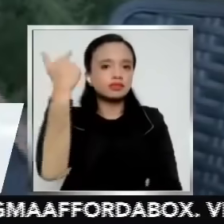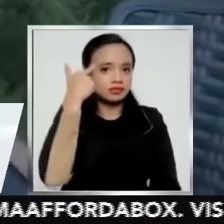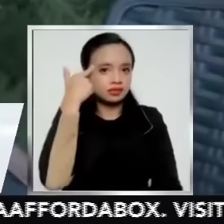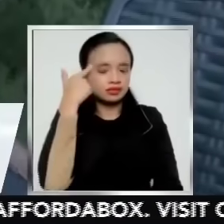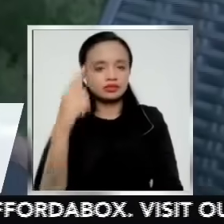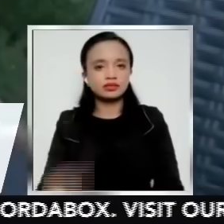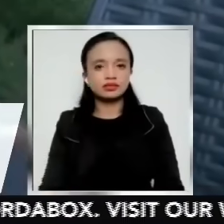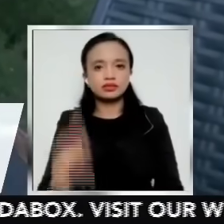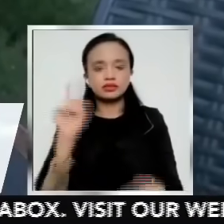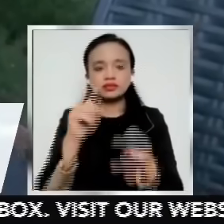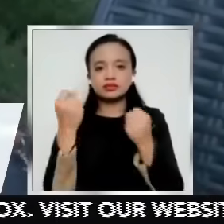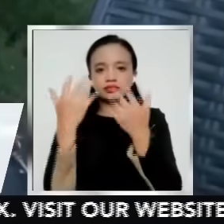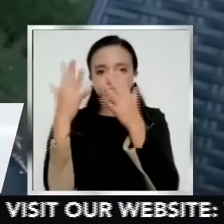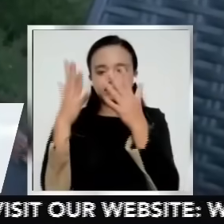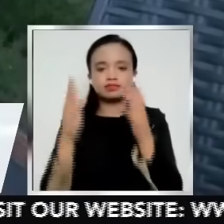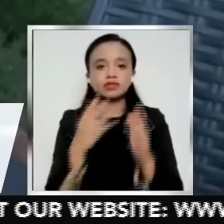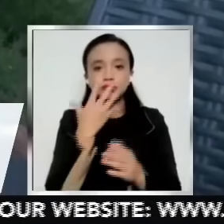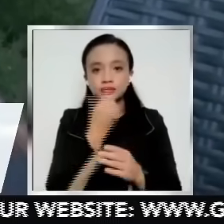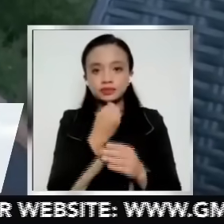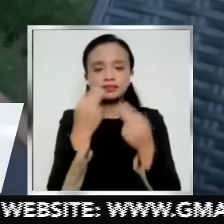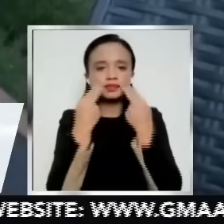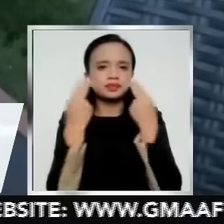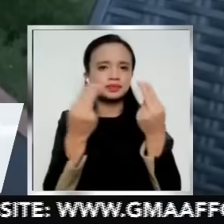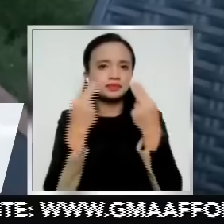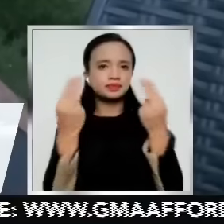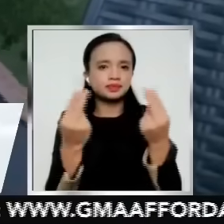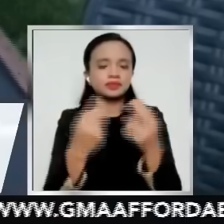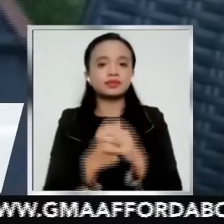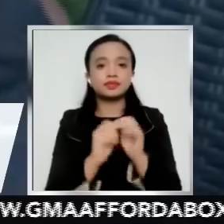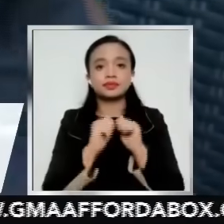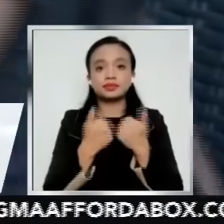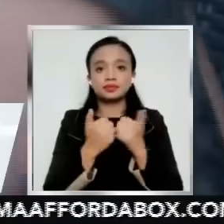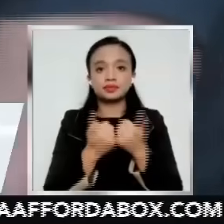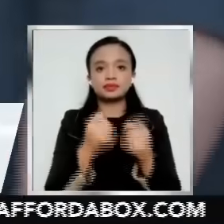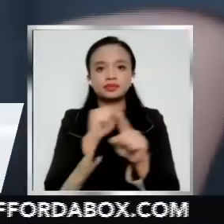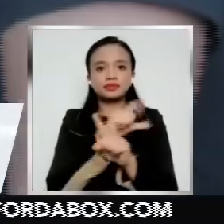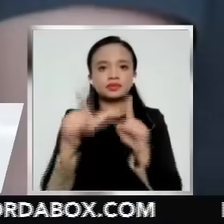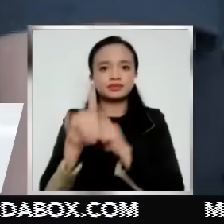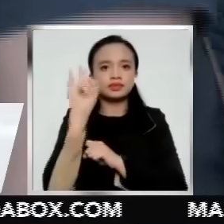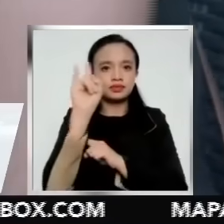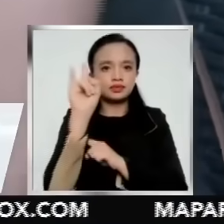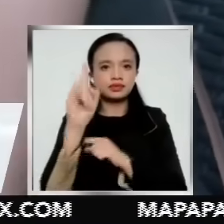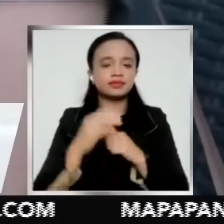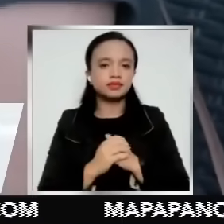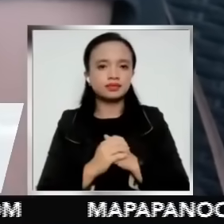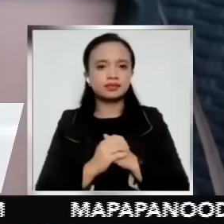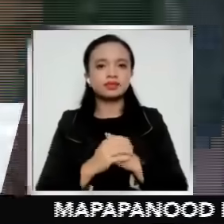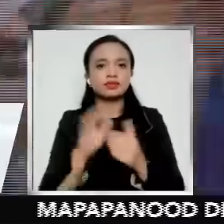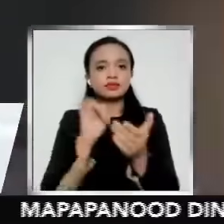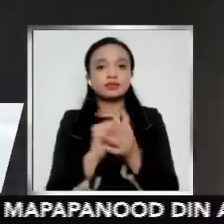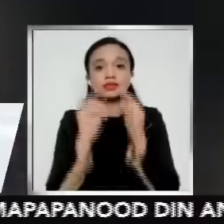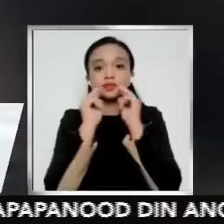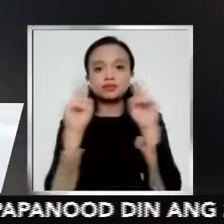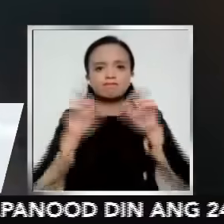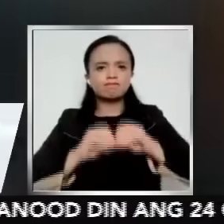sa kabayanihan ni Camille sa pamamagitan ng social media. Kaya balita na sa media rito.